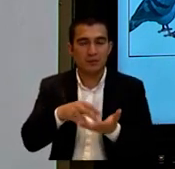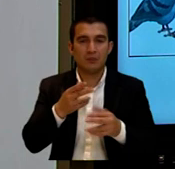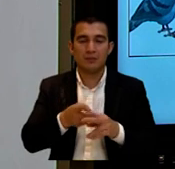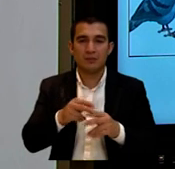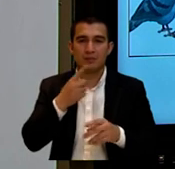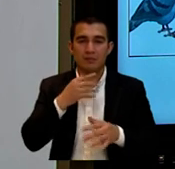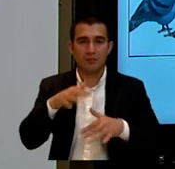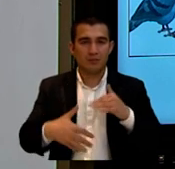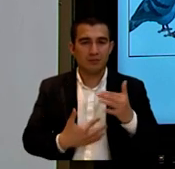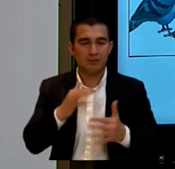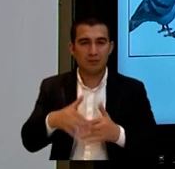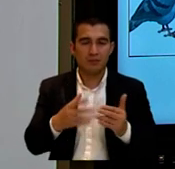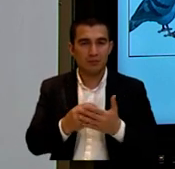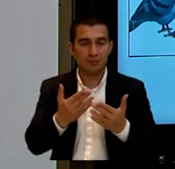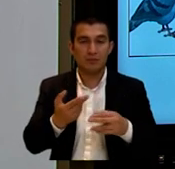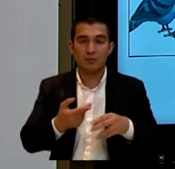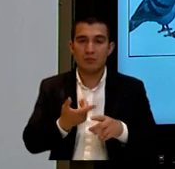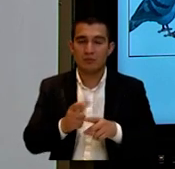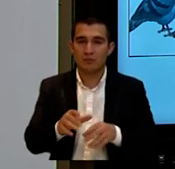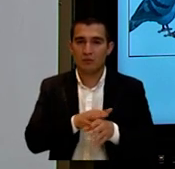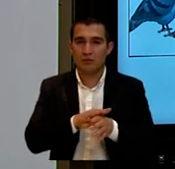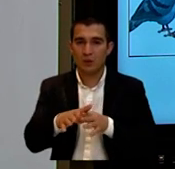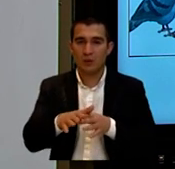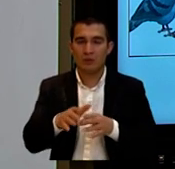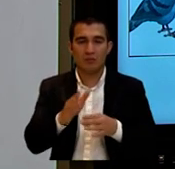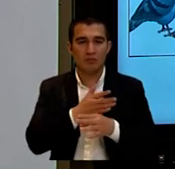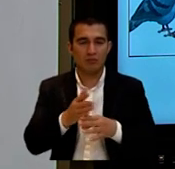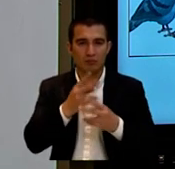әлің құ құшқаны ғғдің құшқаны.